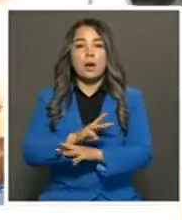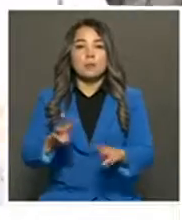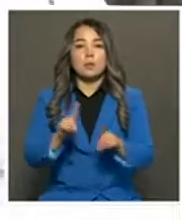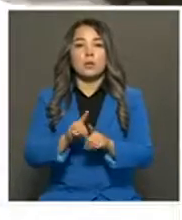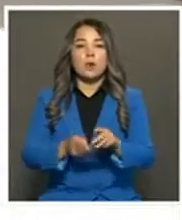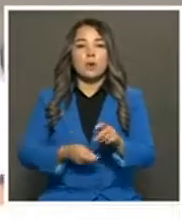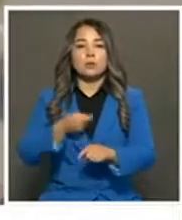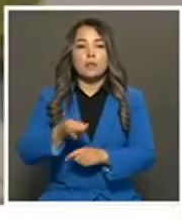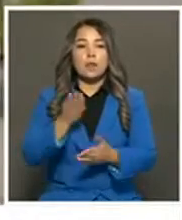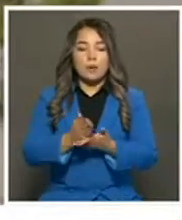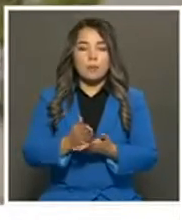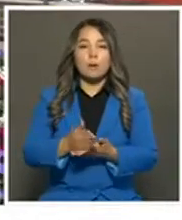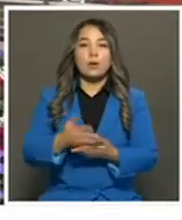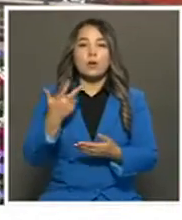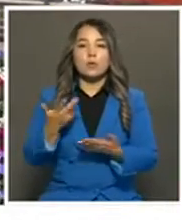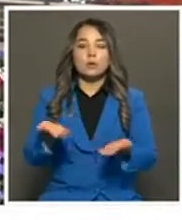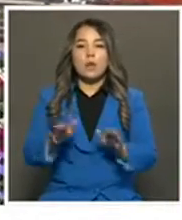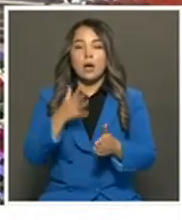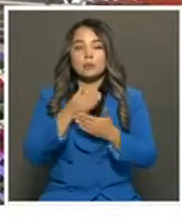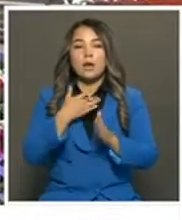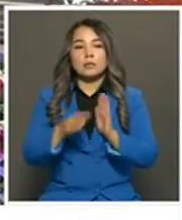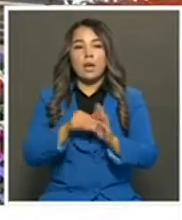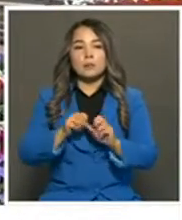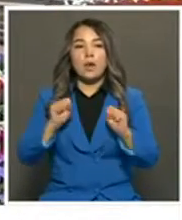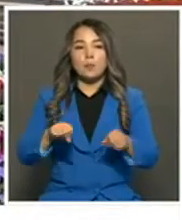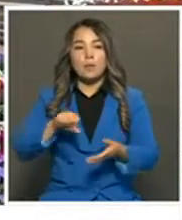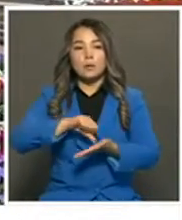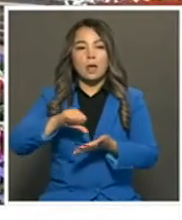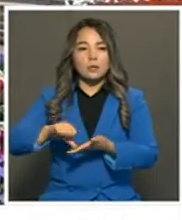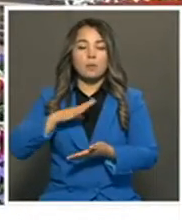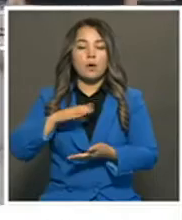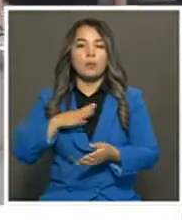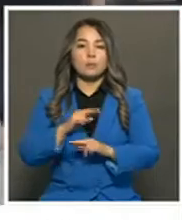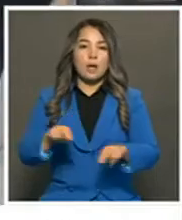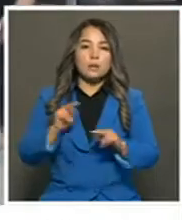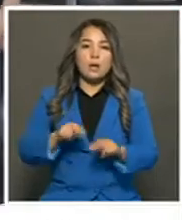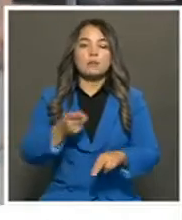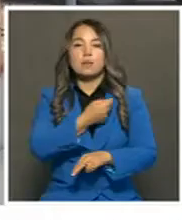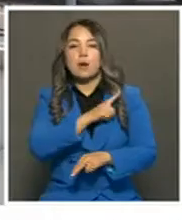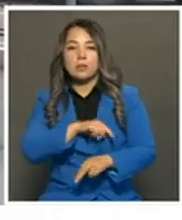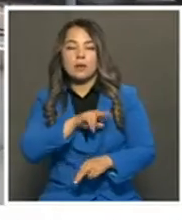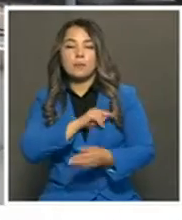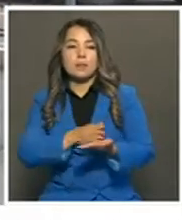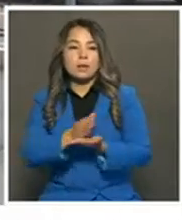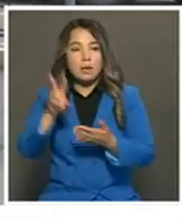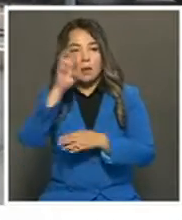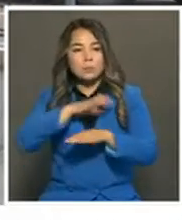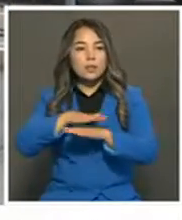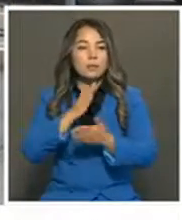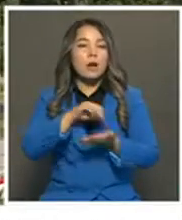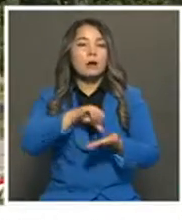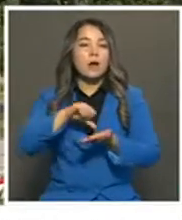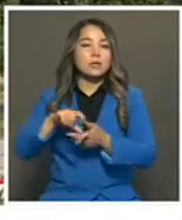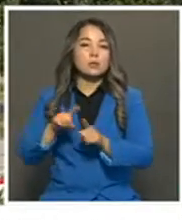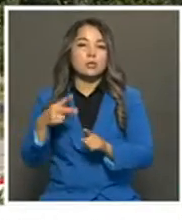ұсынған, үшеуі сайлауға қатысуға өздері ниет білдірген. Үміткерлердің ішінде ұстаз, дәрігер, кәсіпкер, мемлекеттік қызметкер бар. Кандидаттарды